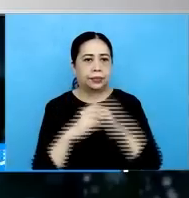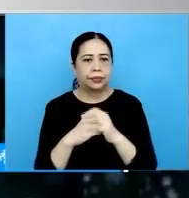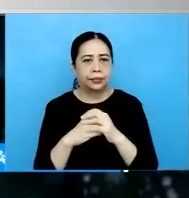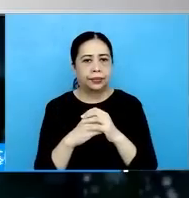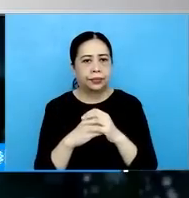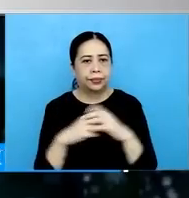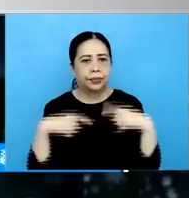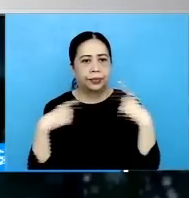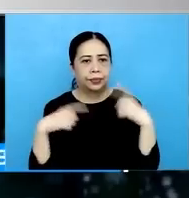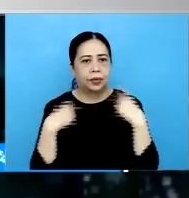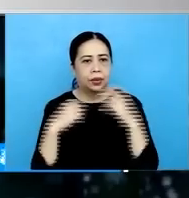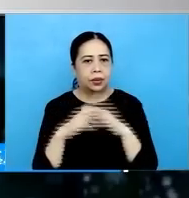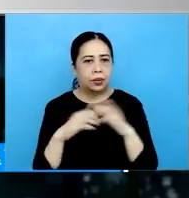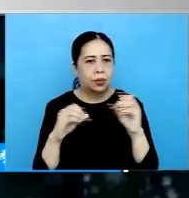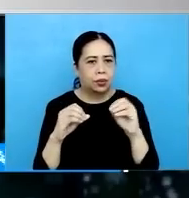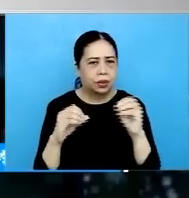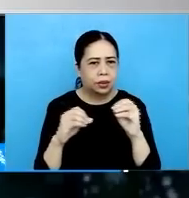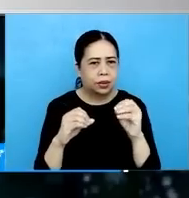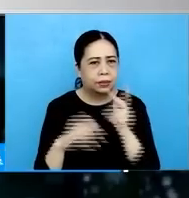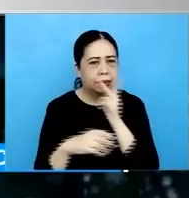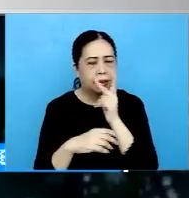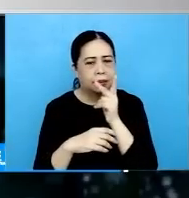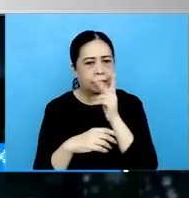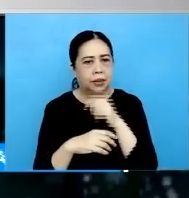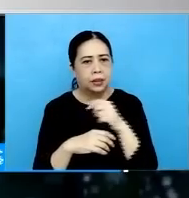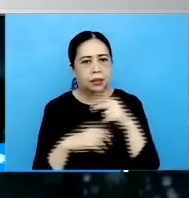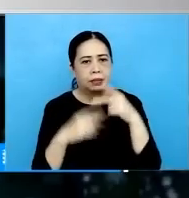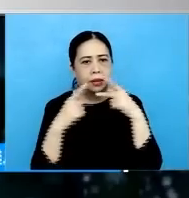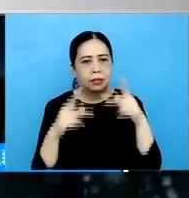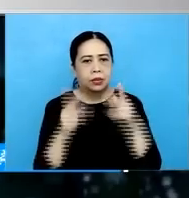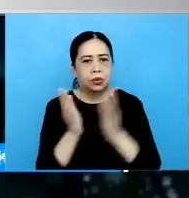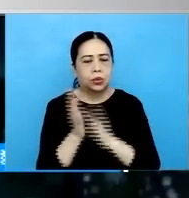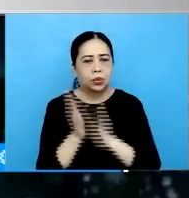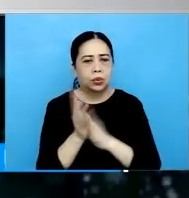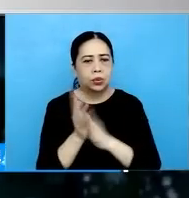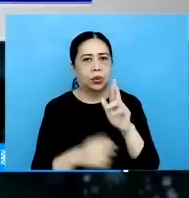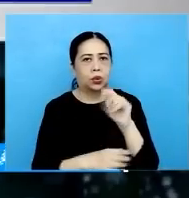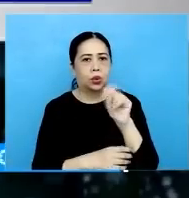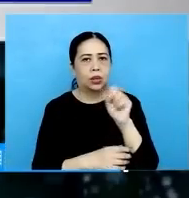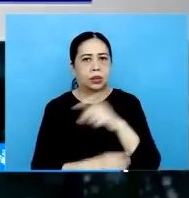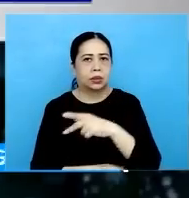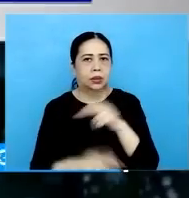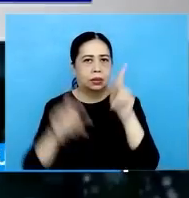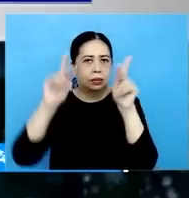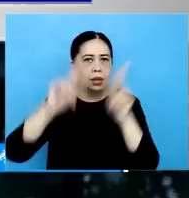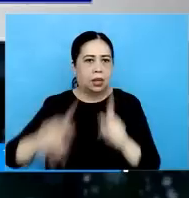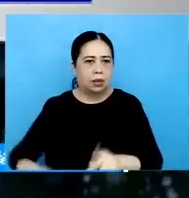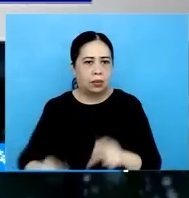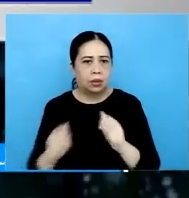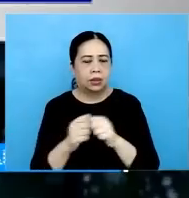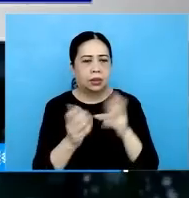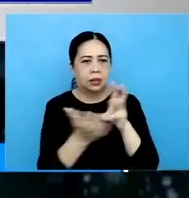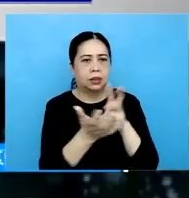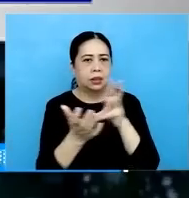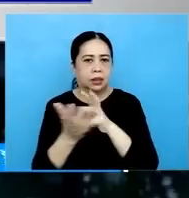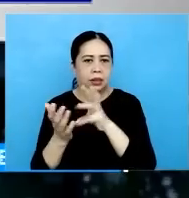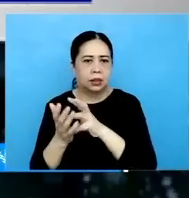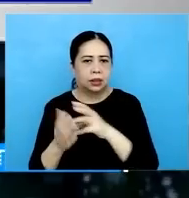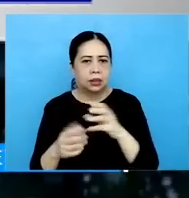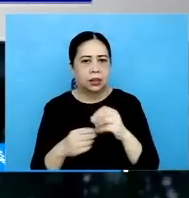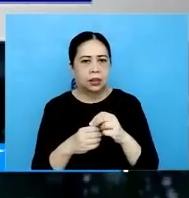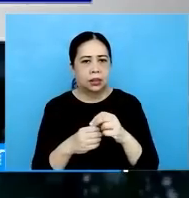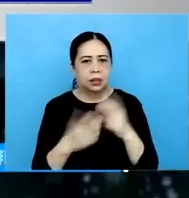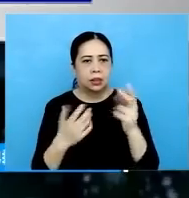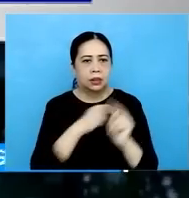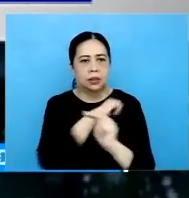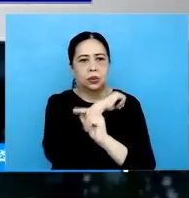klase sa lahat ng antas sa mga pribado at pampublikong paaralan sa Rojas, Palawan. Gayon din sa mga bayan ng Hinigaran at Kawayan